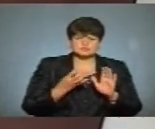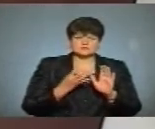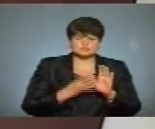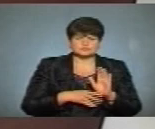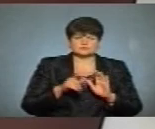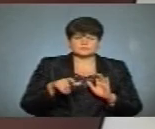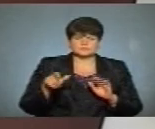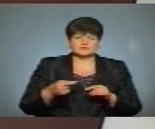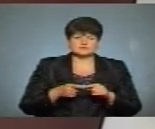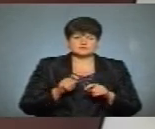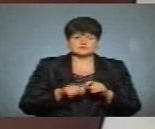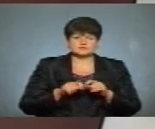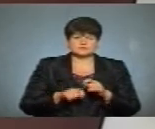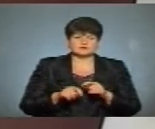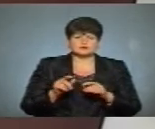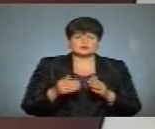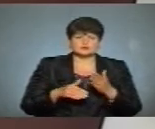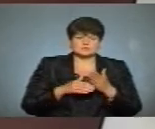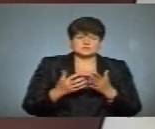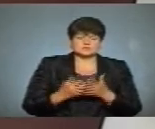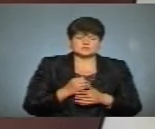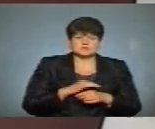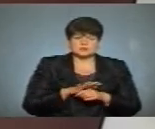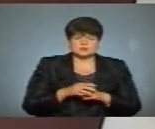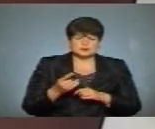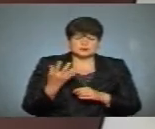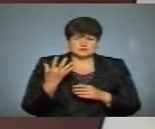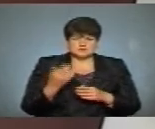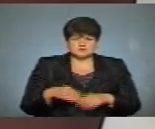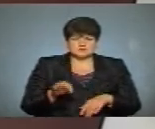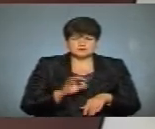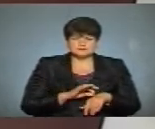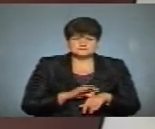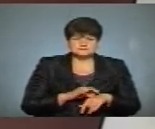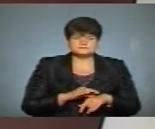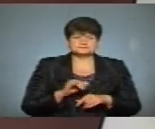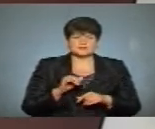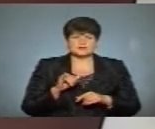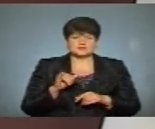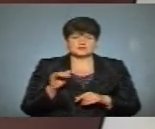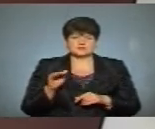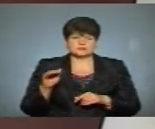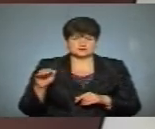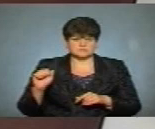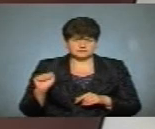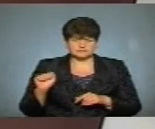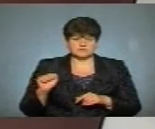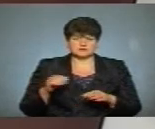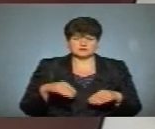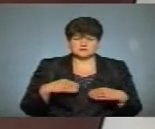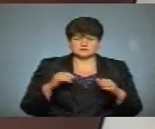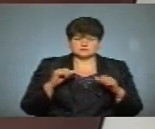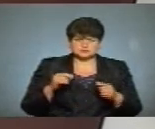осіб. Це дослідження допомагає виявити коронавірус у перші дні інфікування. Методом імуноферментного аналізу, який дає